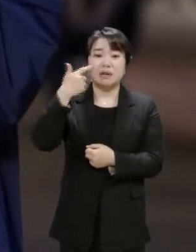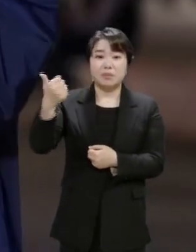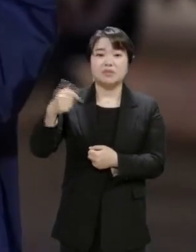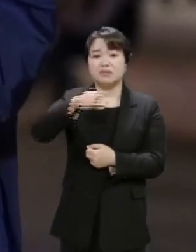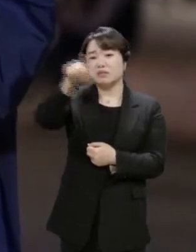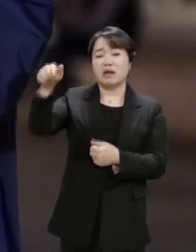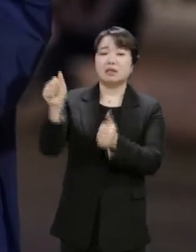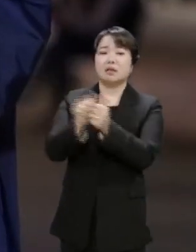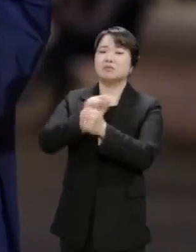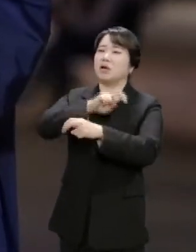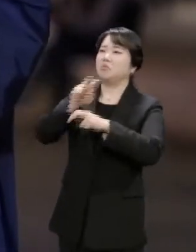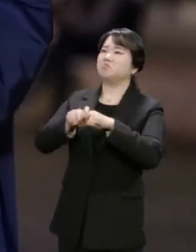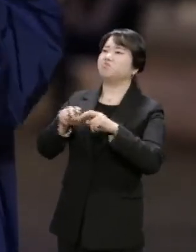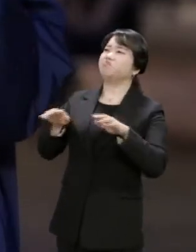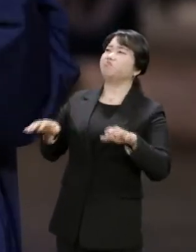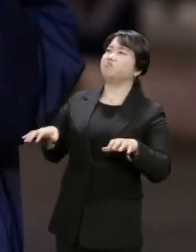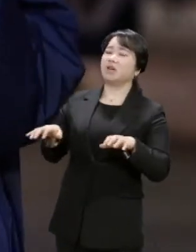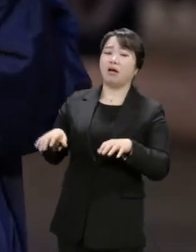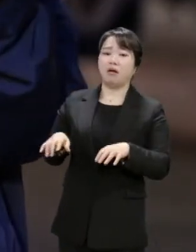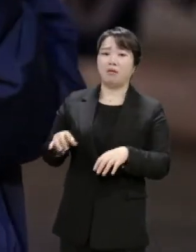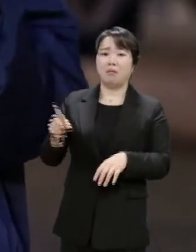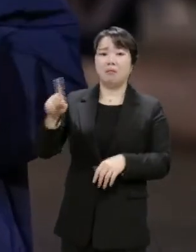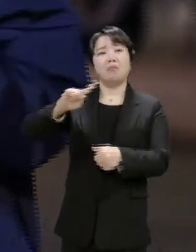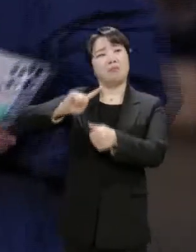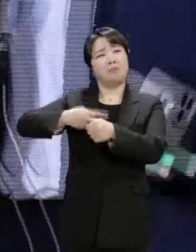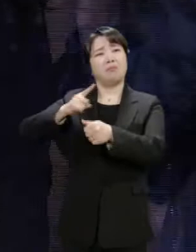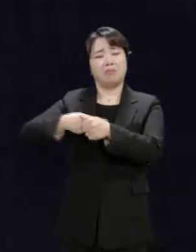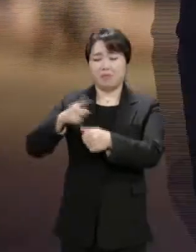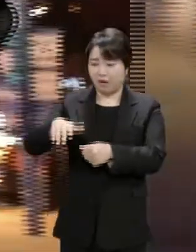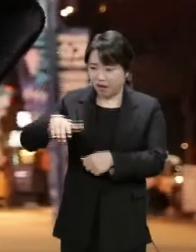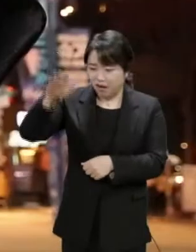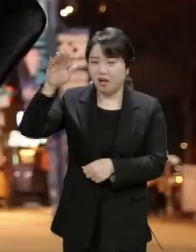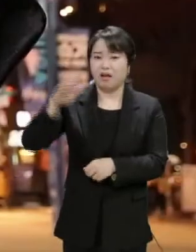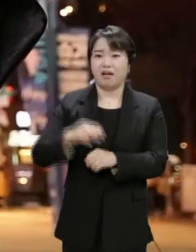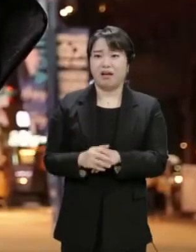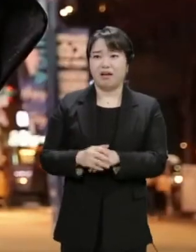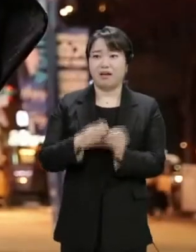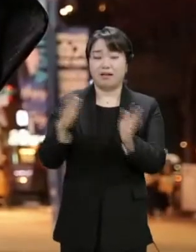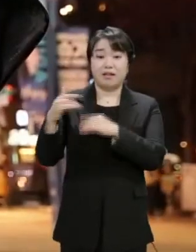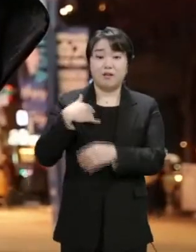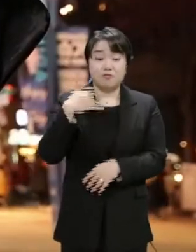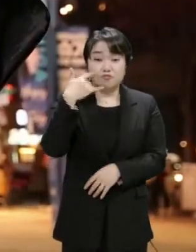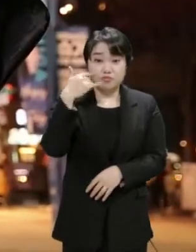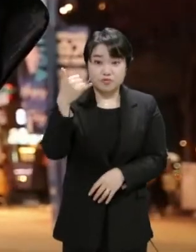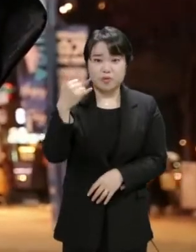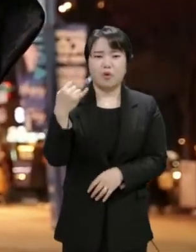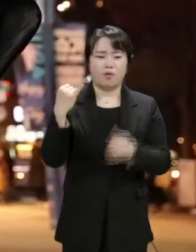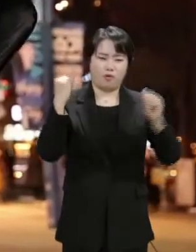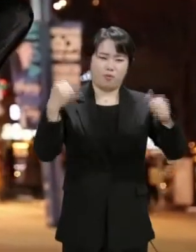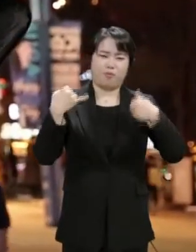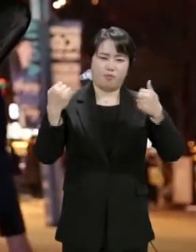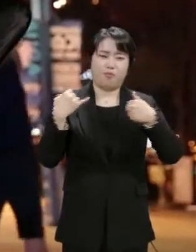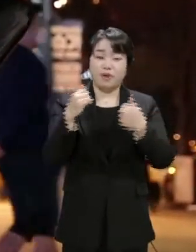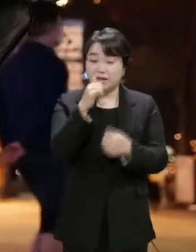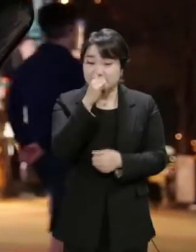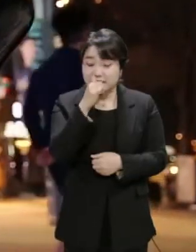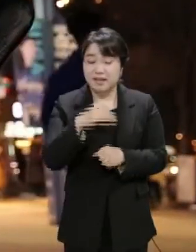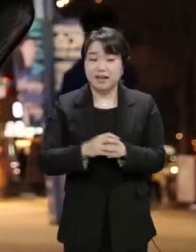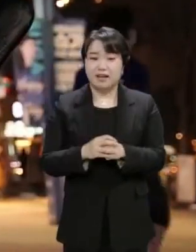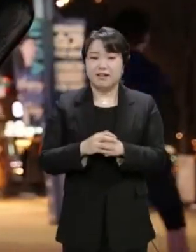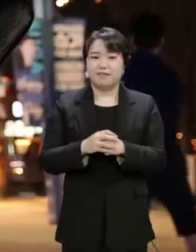같은 분들은 다 앉아 계시는 게 너무 당연하게 그렇게 자라와서 저희 부모님은 둘 다 맞벌이를 하시는데